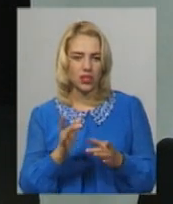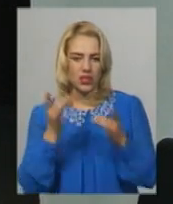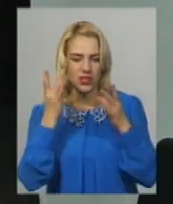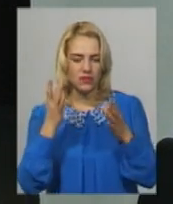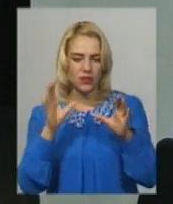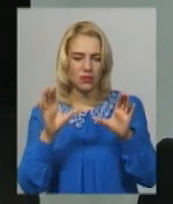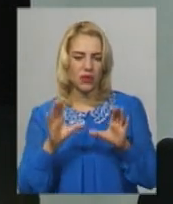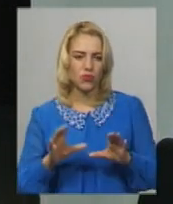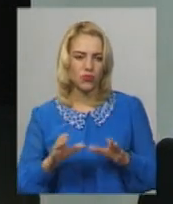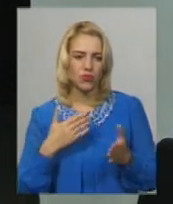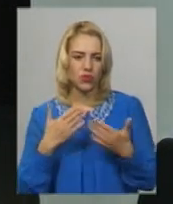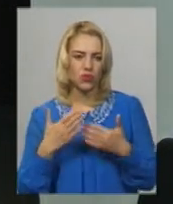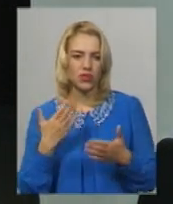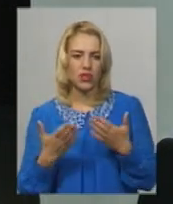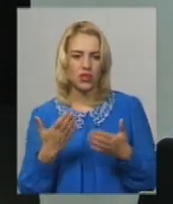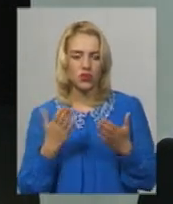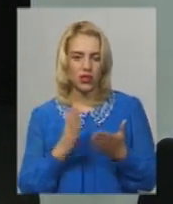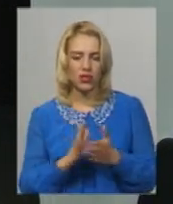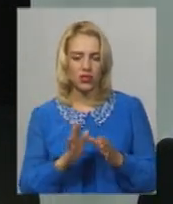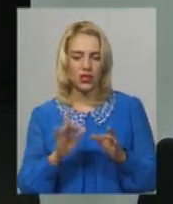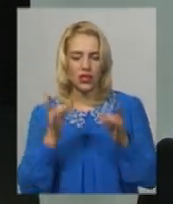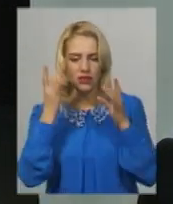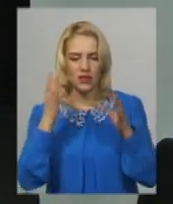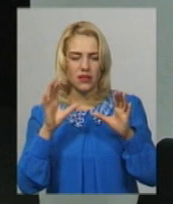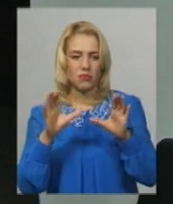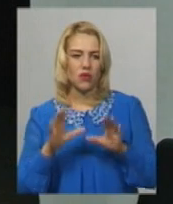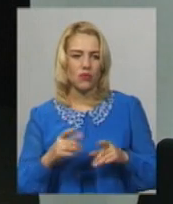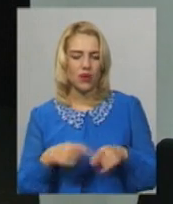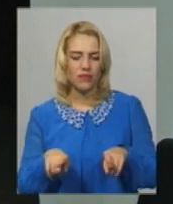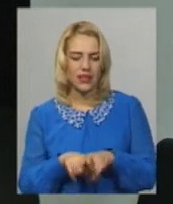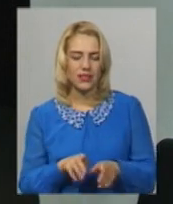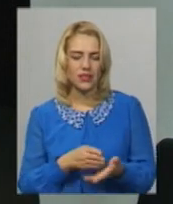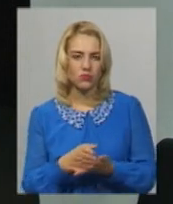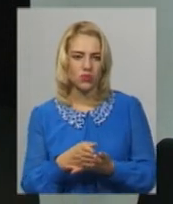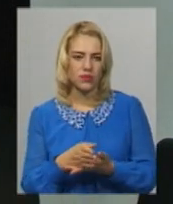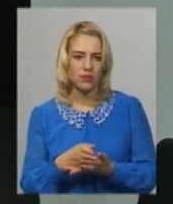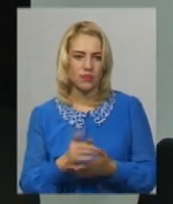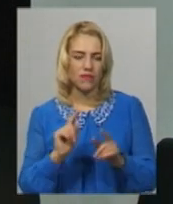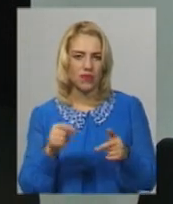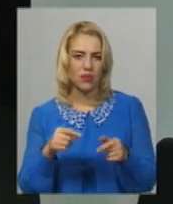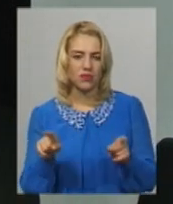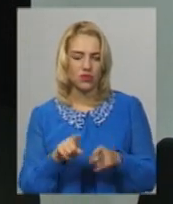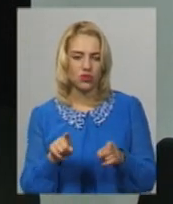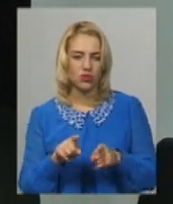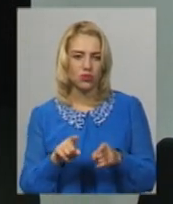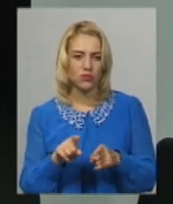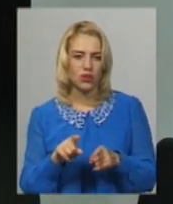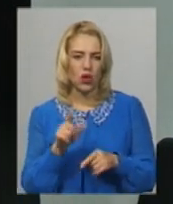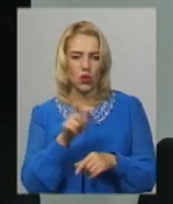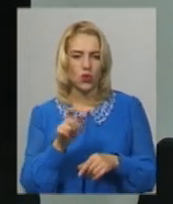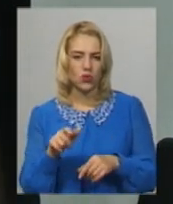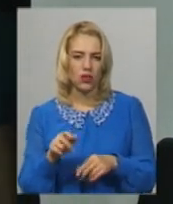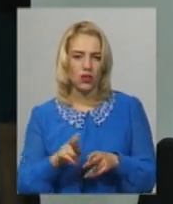цивільно-правові відносини, якщо вони навіть і є, то лише цивільно-правові відносини, але в такий спосіб вимагати, щоб люди